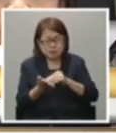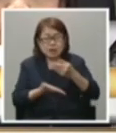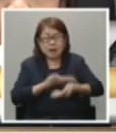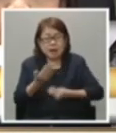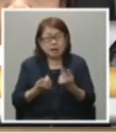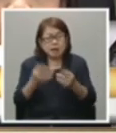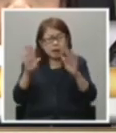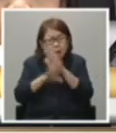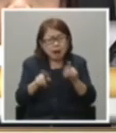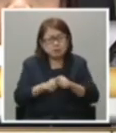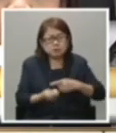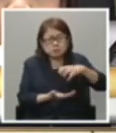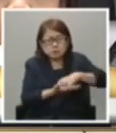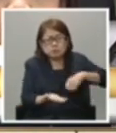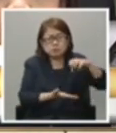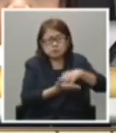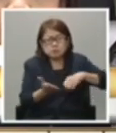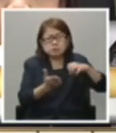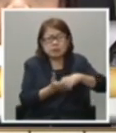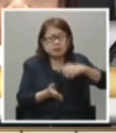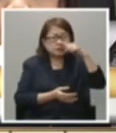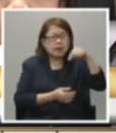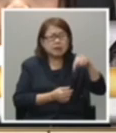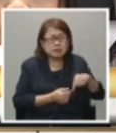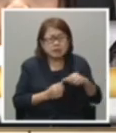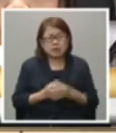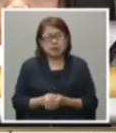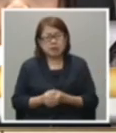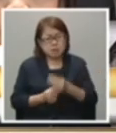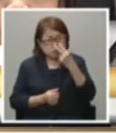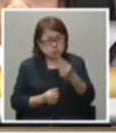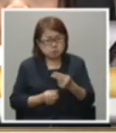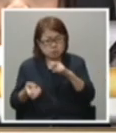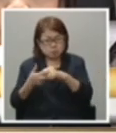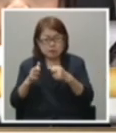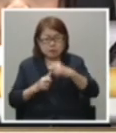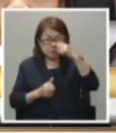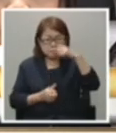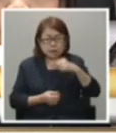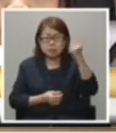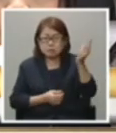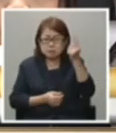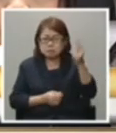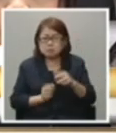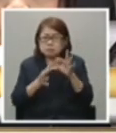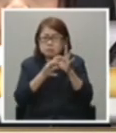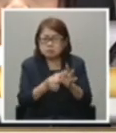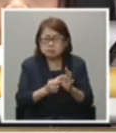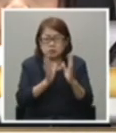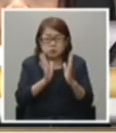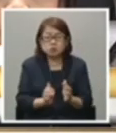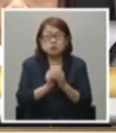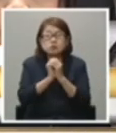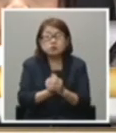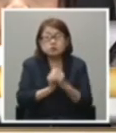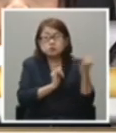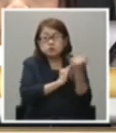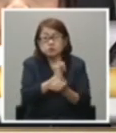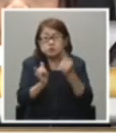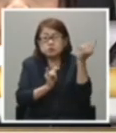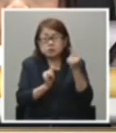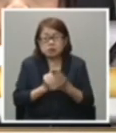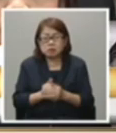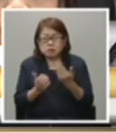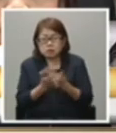ถ้าสังเกตดูนะคะปัญหาของการท่องเที่ยวเมืองไทยที่เกี่ยวข้องกับนักท่องเที่ยวจีนเนี่ยเงินมันจะไม่